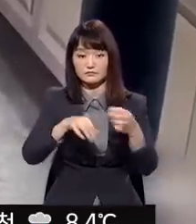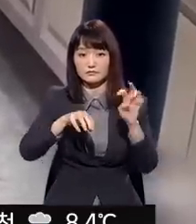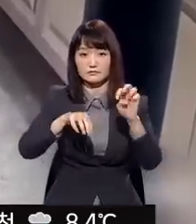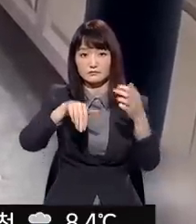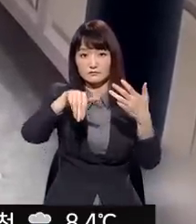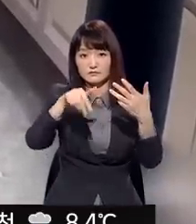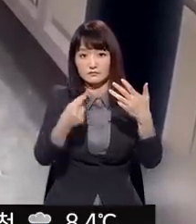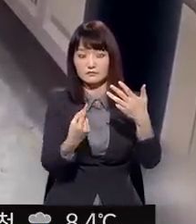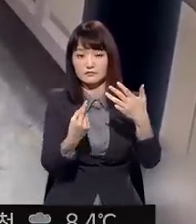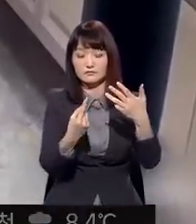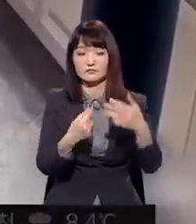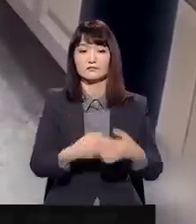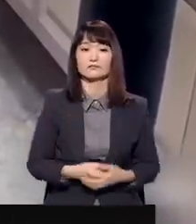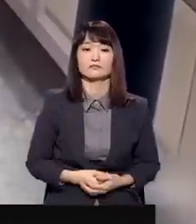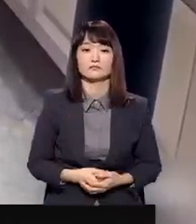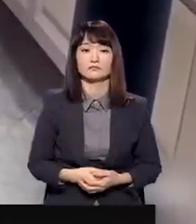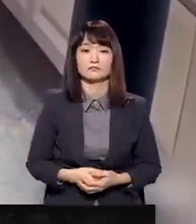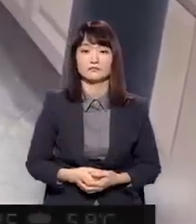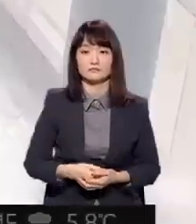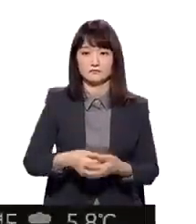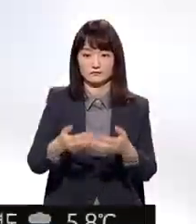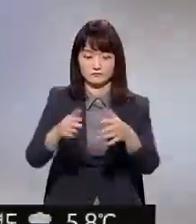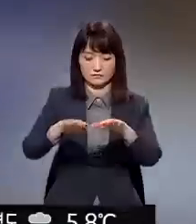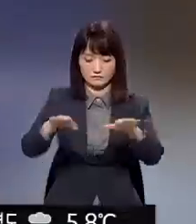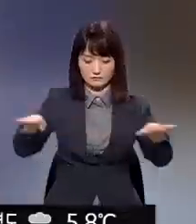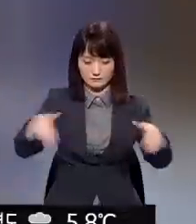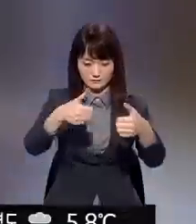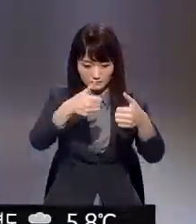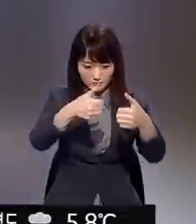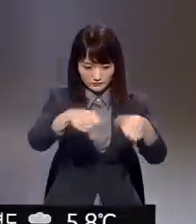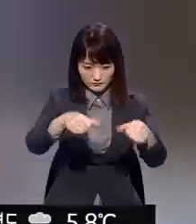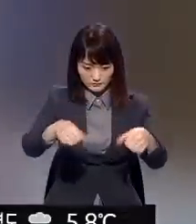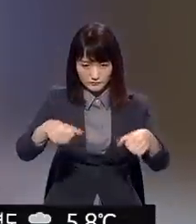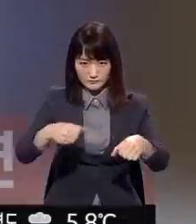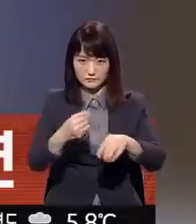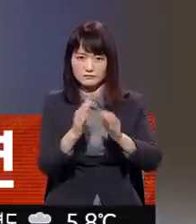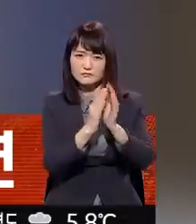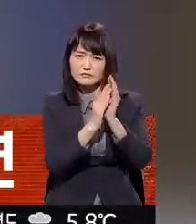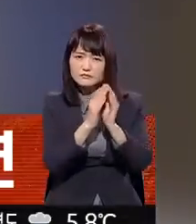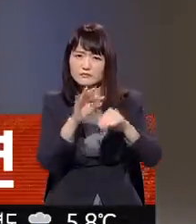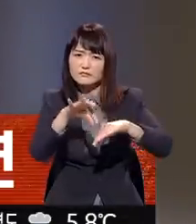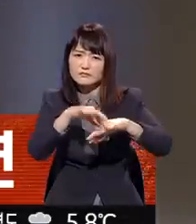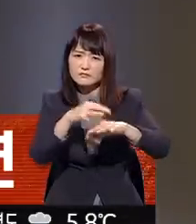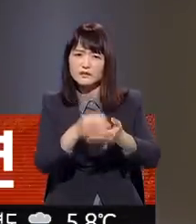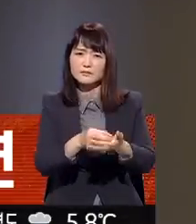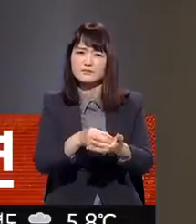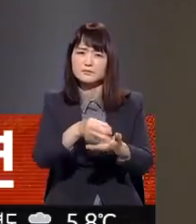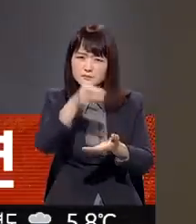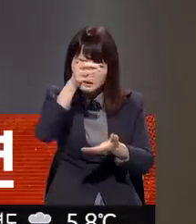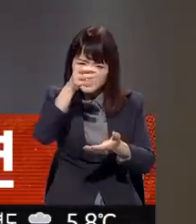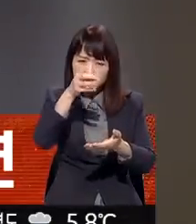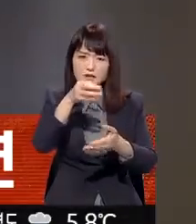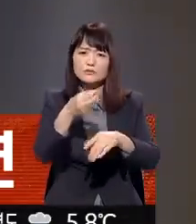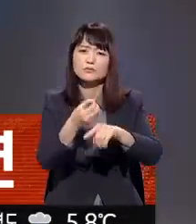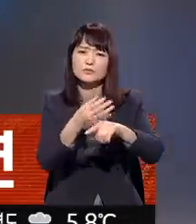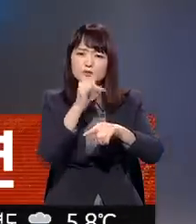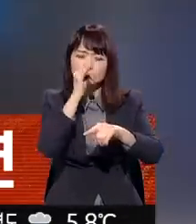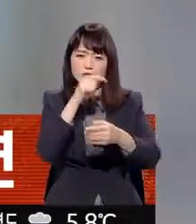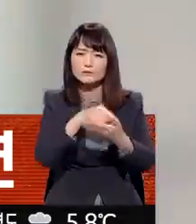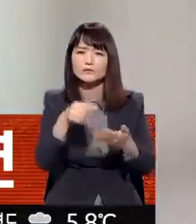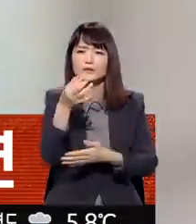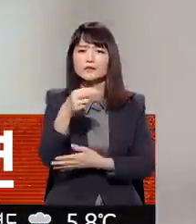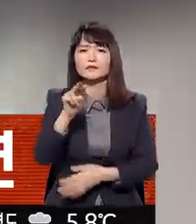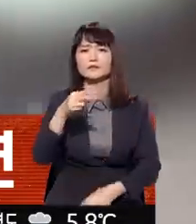단 38초였습니다. 이 깨진 진열장에는요. 다이아몬드 반지를 비롯해서 고가의 수집품들도 있었다고 합니다. 피 피해